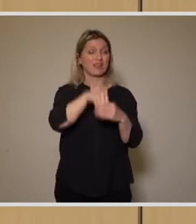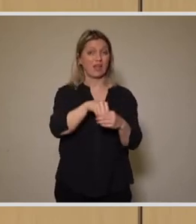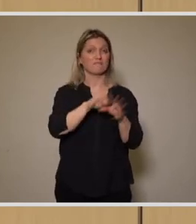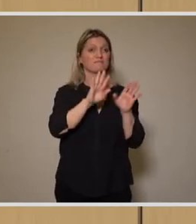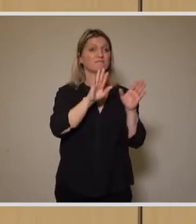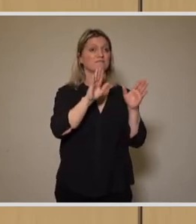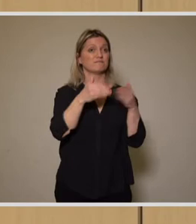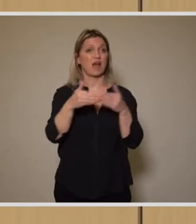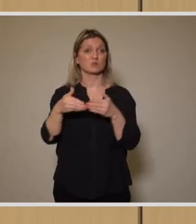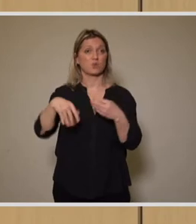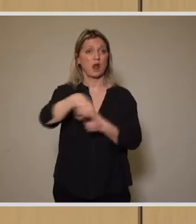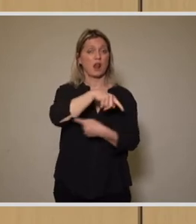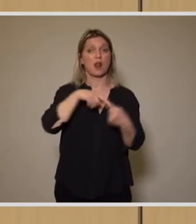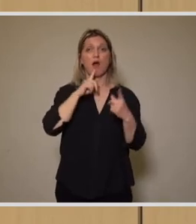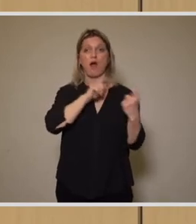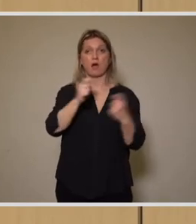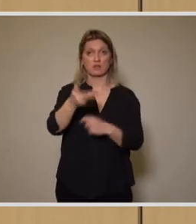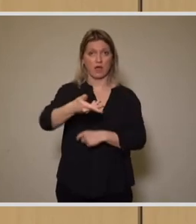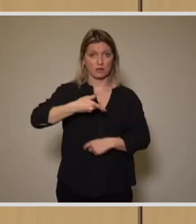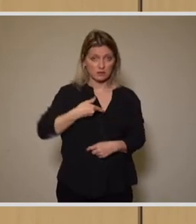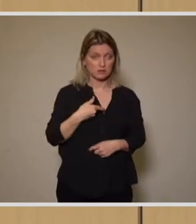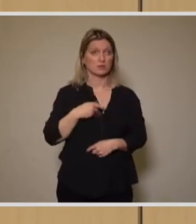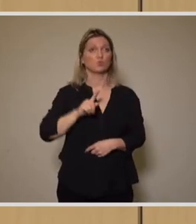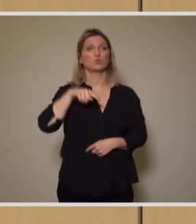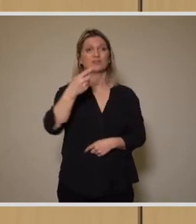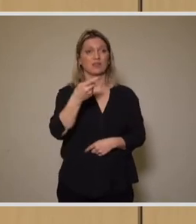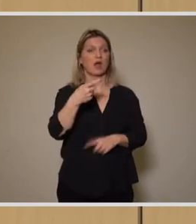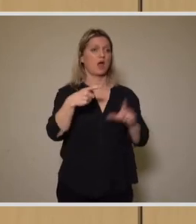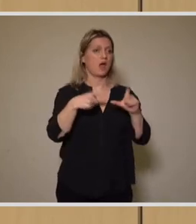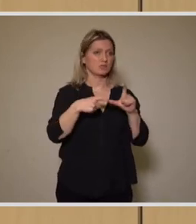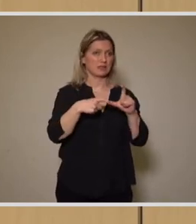Antrag einbringen und schließlich die SPD den